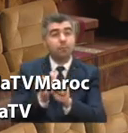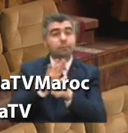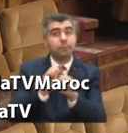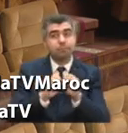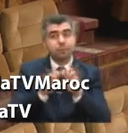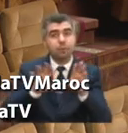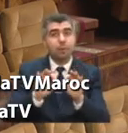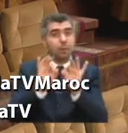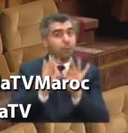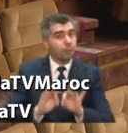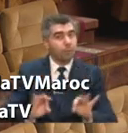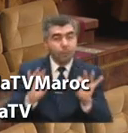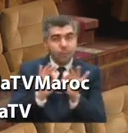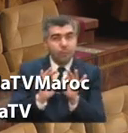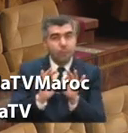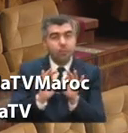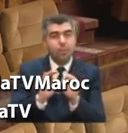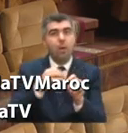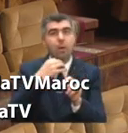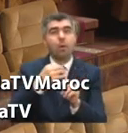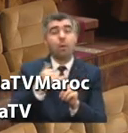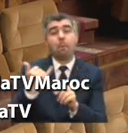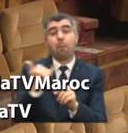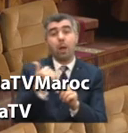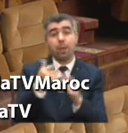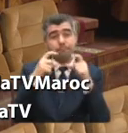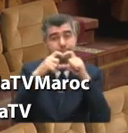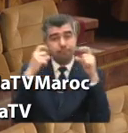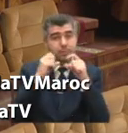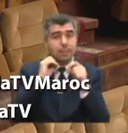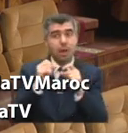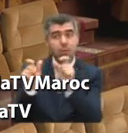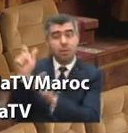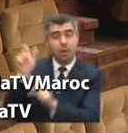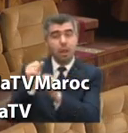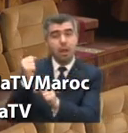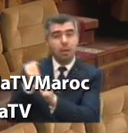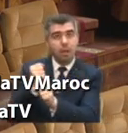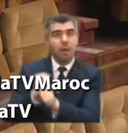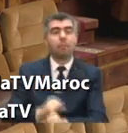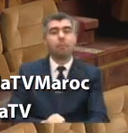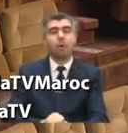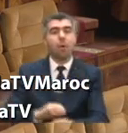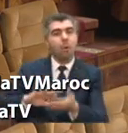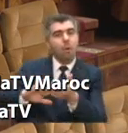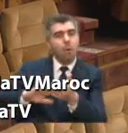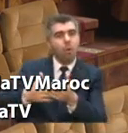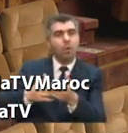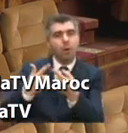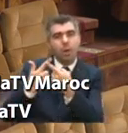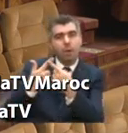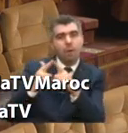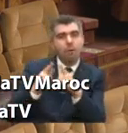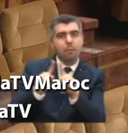ومدى توفير وسائل الوقاية فيها لحماية العاملات والعمال، ودرجة التقييد بالتدابير الاحترازية